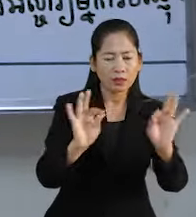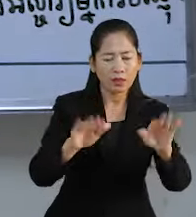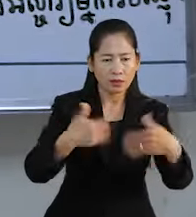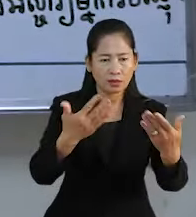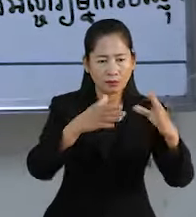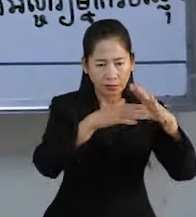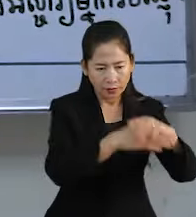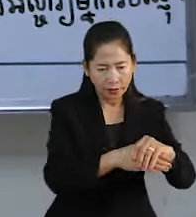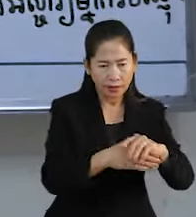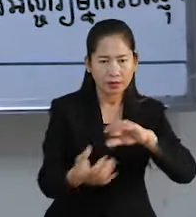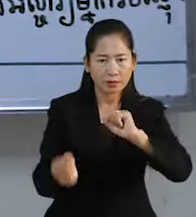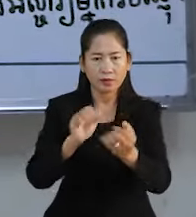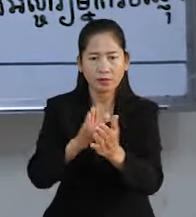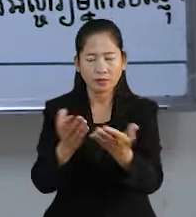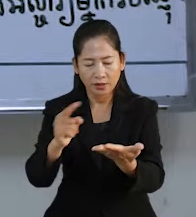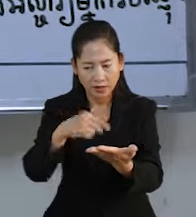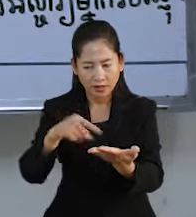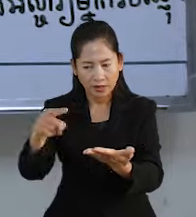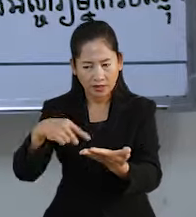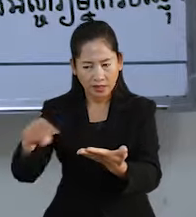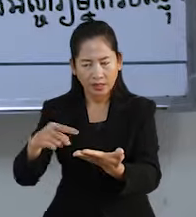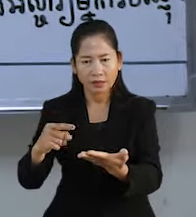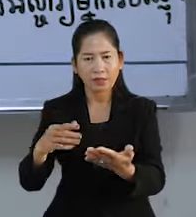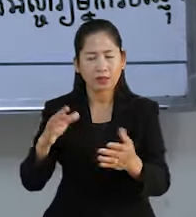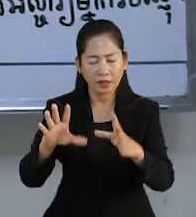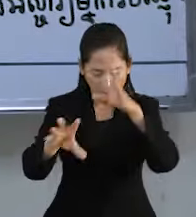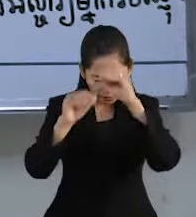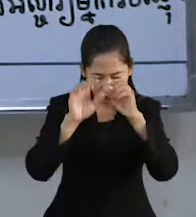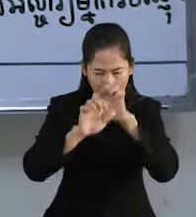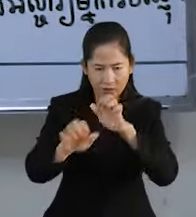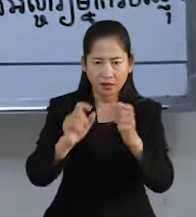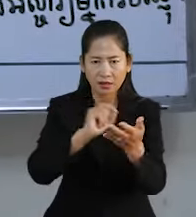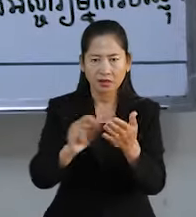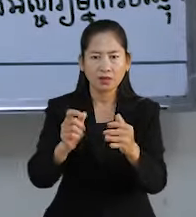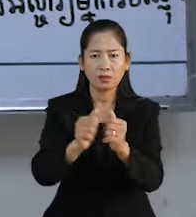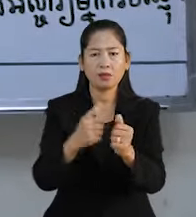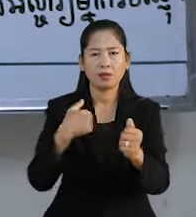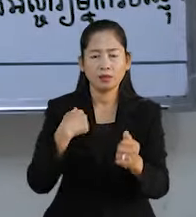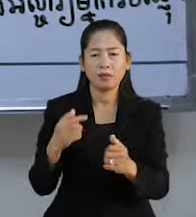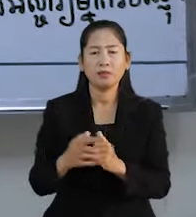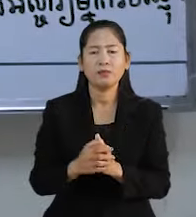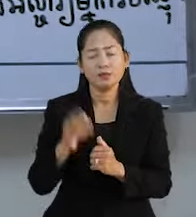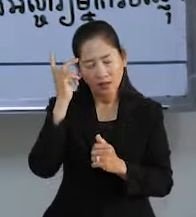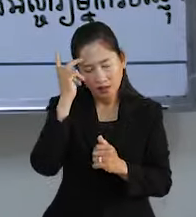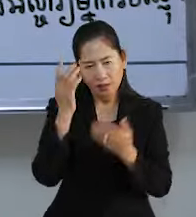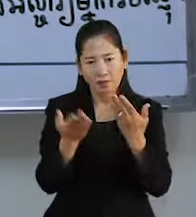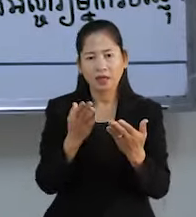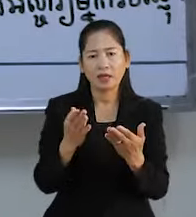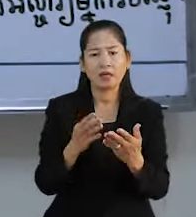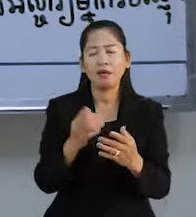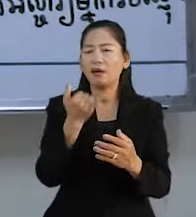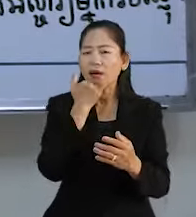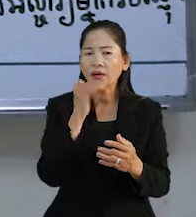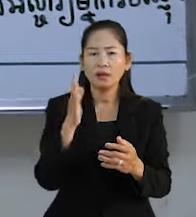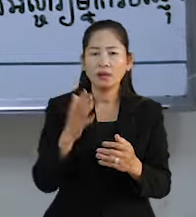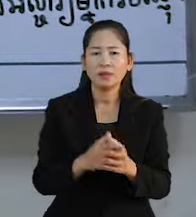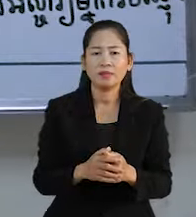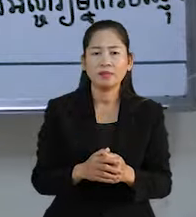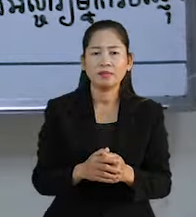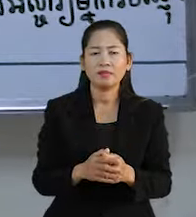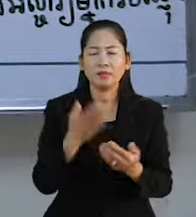ឬក៏ដោសភៅនេះកែតែដោយសារយើងរៀនពីចម្ងាយគឺកូនសរសេររួមជាមួយអ្នកគ្រូតែម្ដងអ្នកគ្រូគិតថាប្រហែលជាមិនសូវមានកំហុសហីមែនទេ